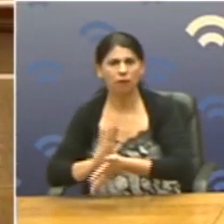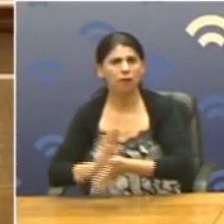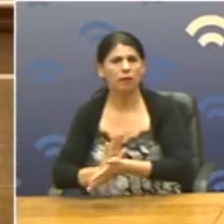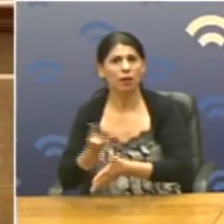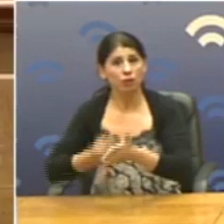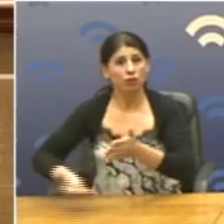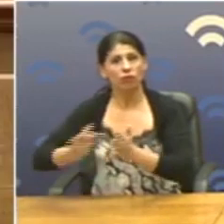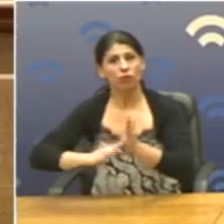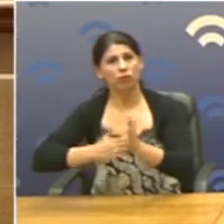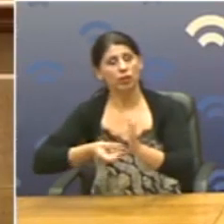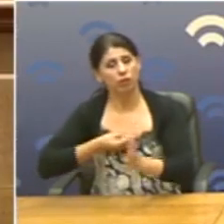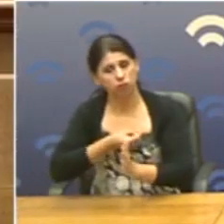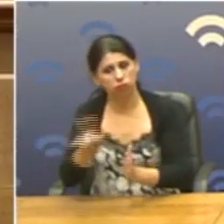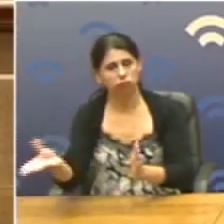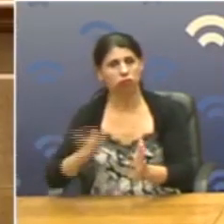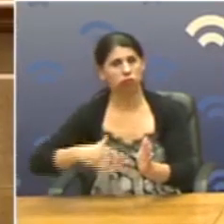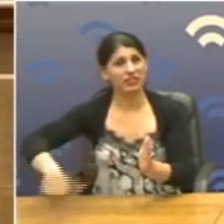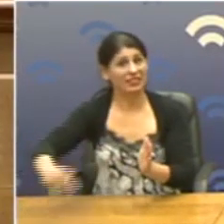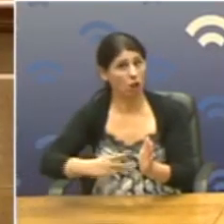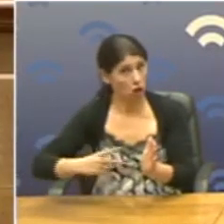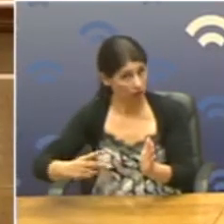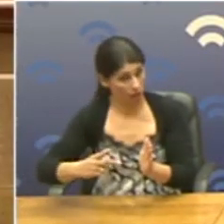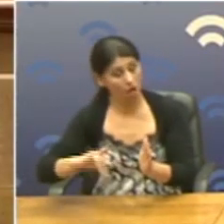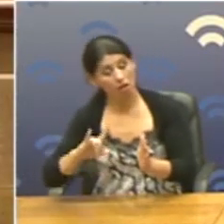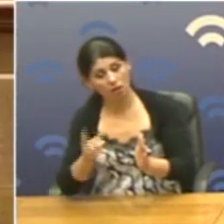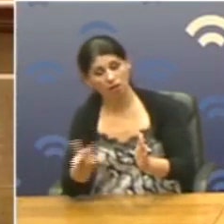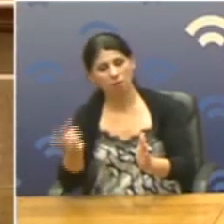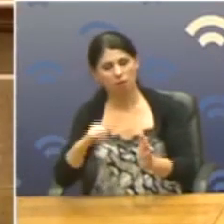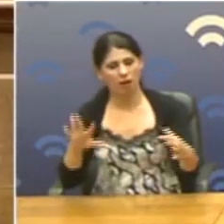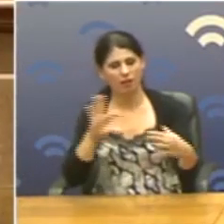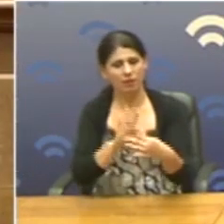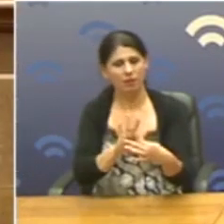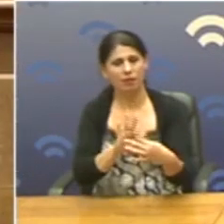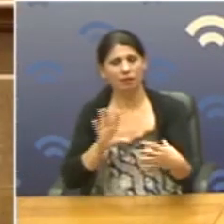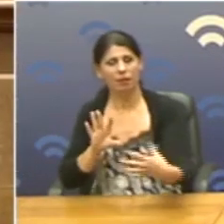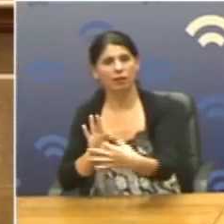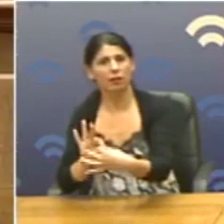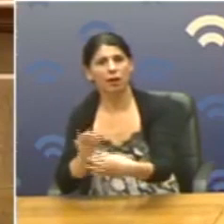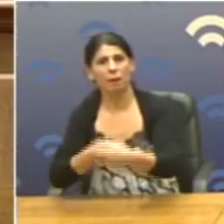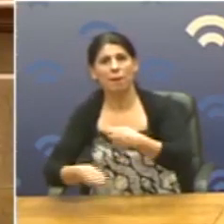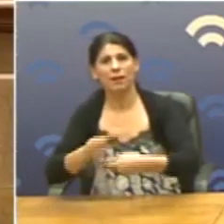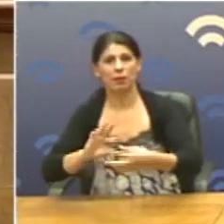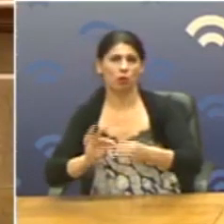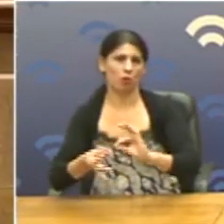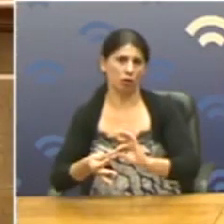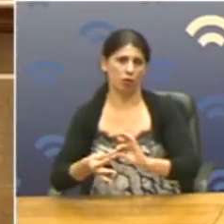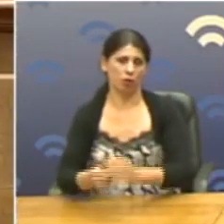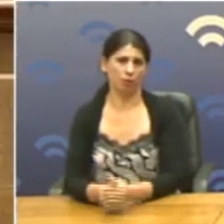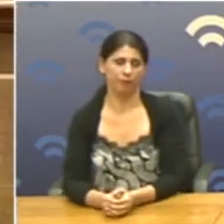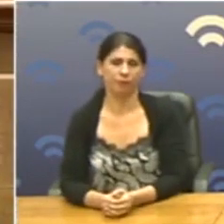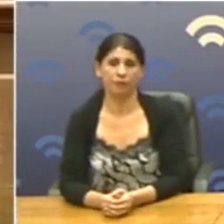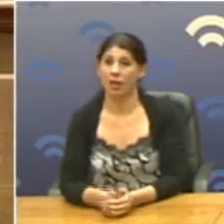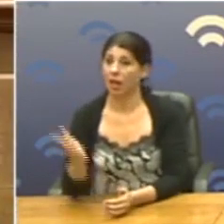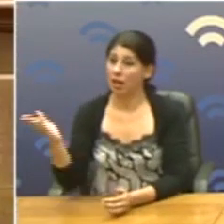τις υπηρεσίες που παρέχουν στο λαό, είτε με κάθε είδους συμπράξεις με επιχειρηματικούς ομίλους.